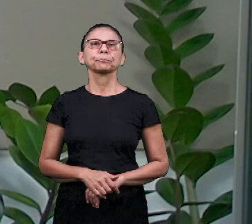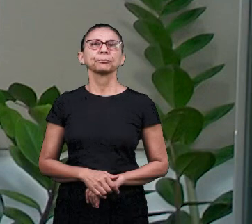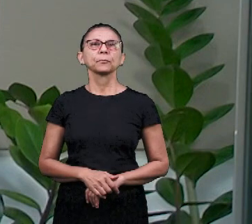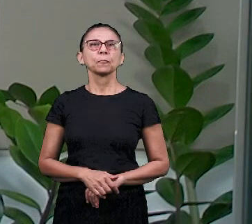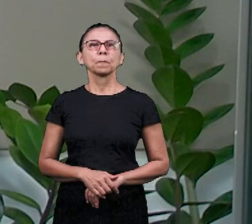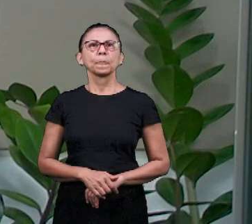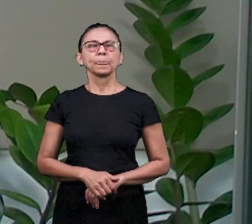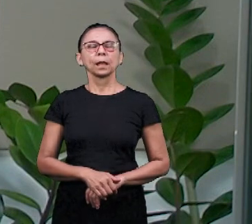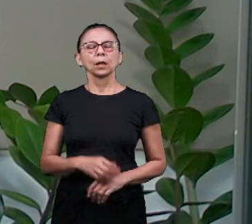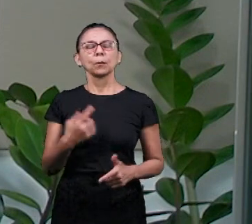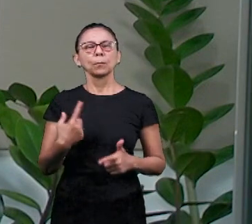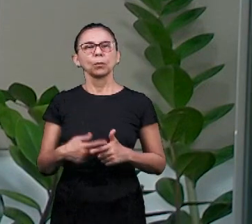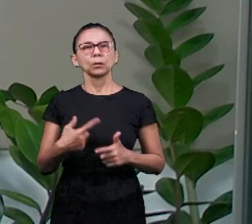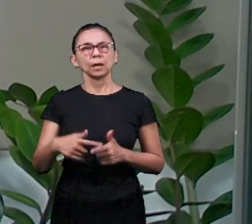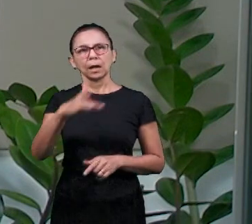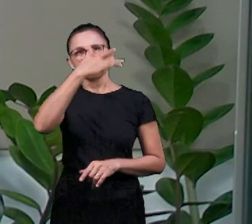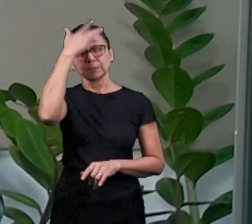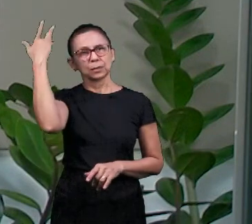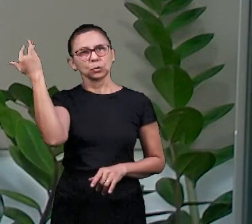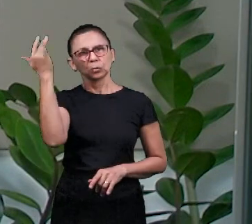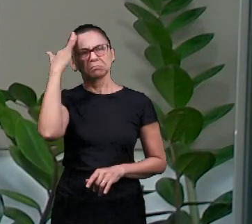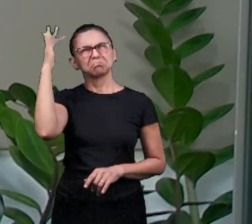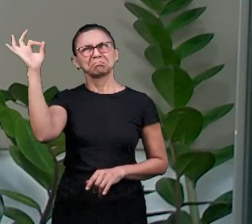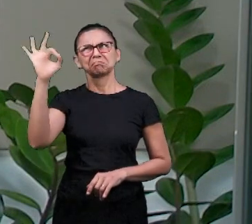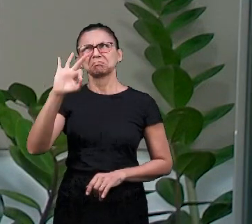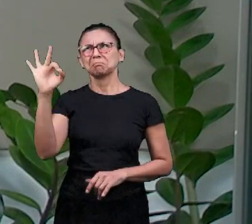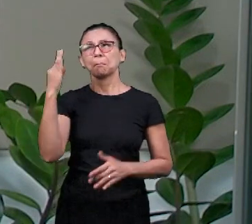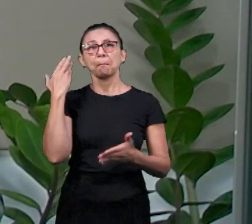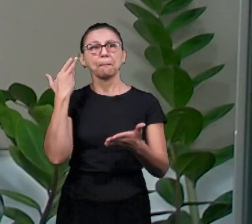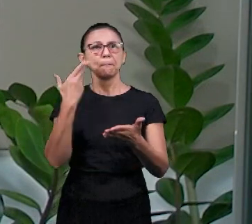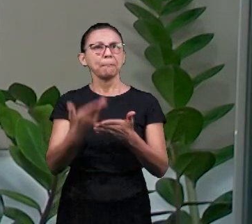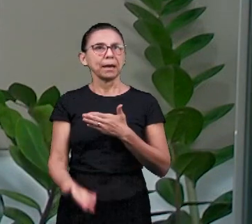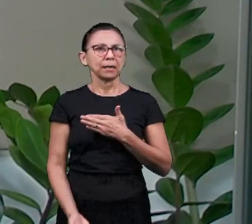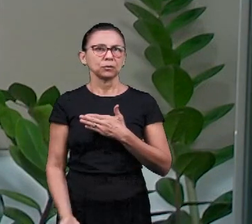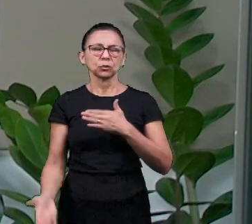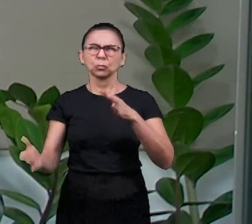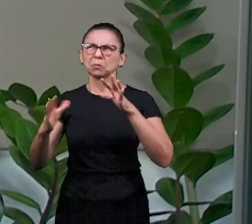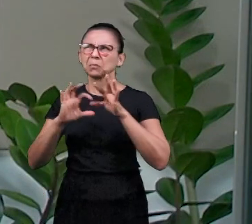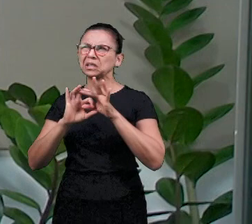le discernement. Quand l'homme perd le discernement,